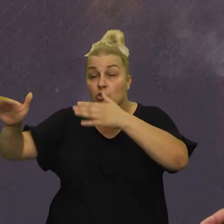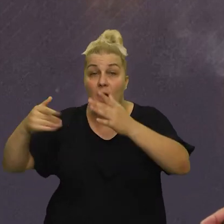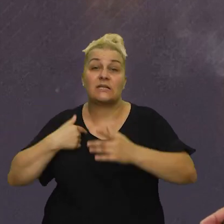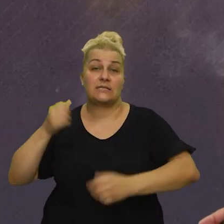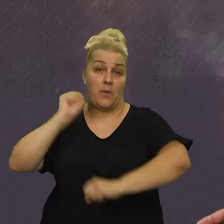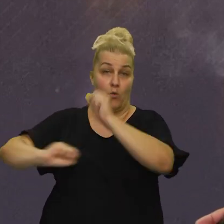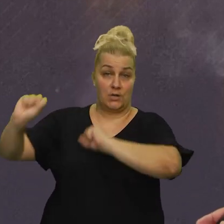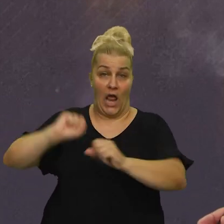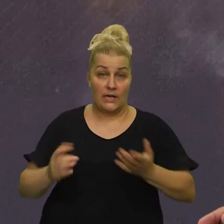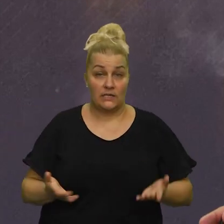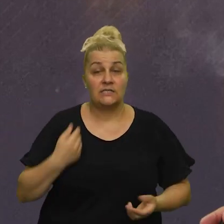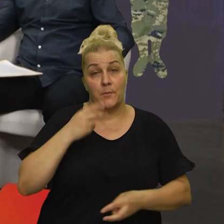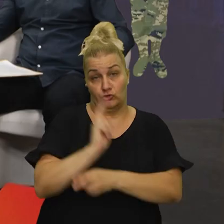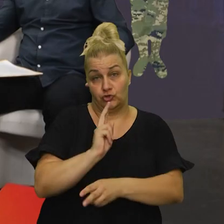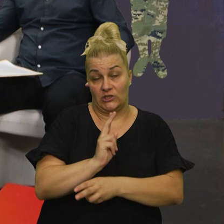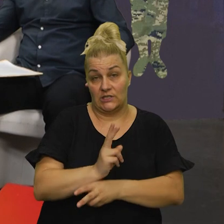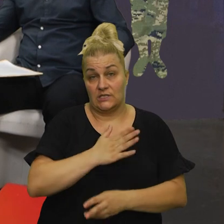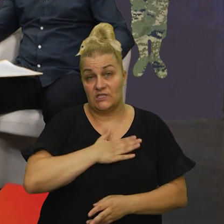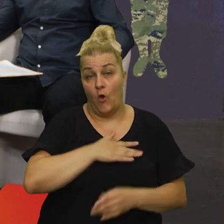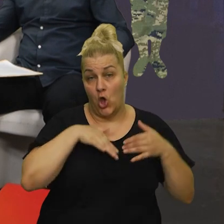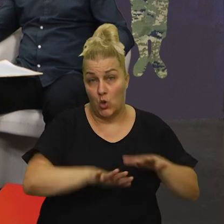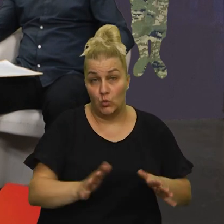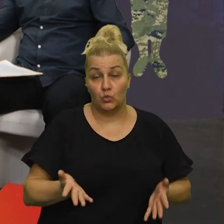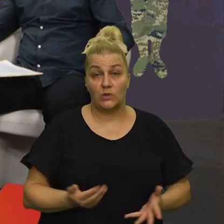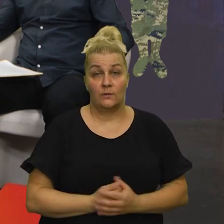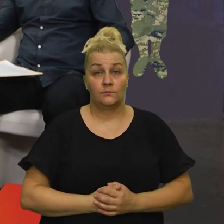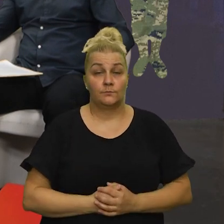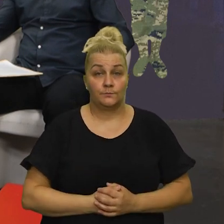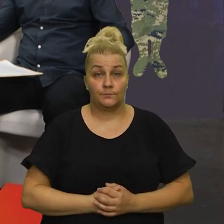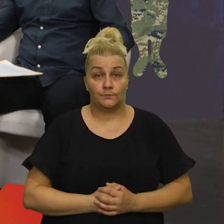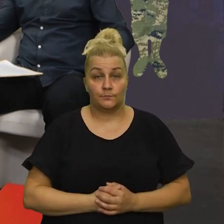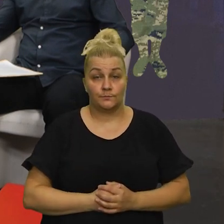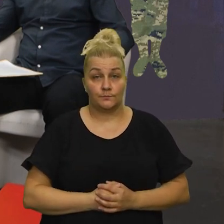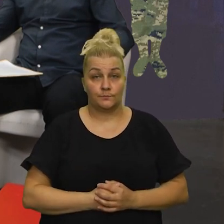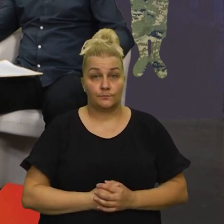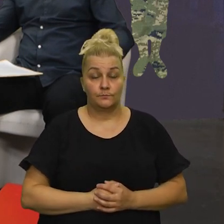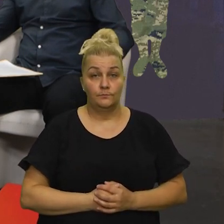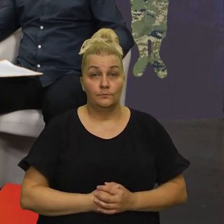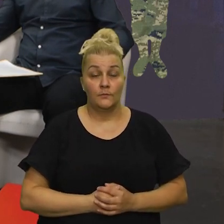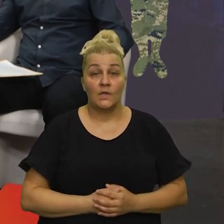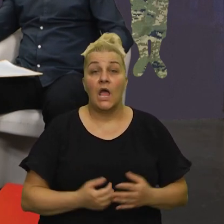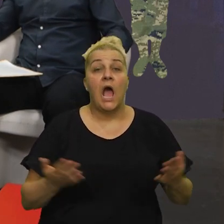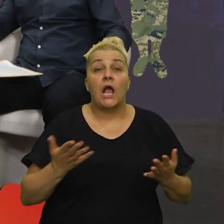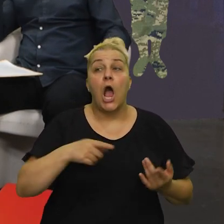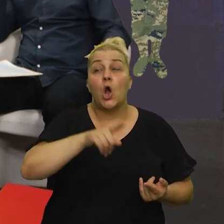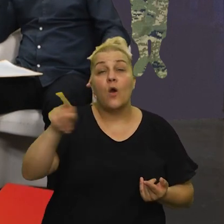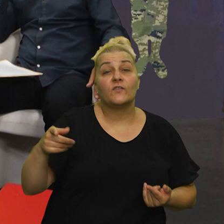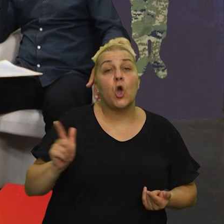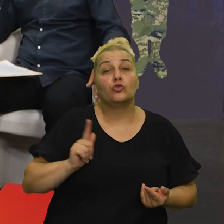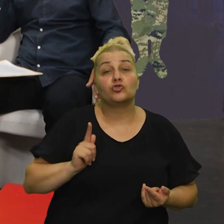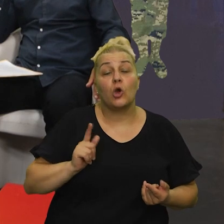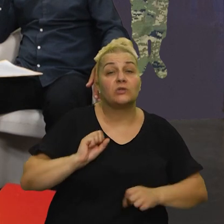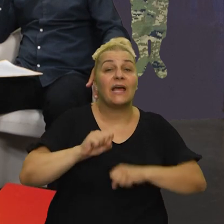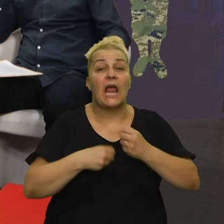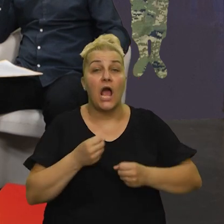mogla obraniti. Zaštiti svoje pučanstvo i samo. Kako vi sad očekujete